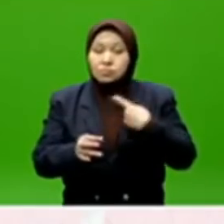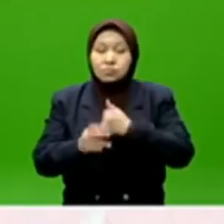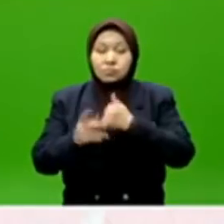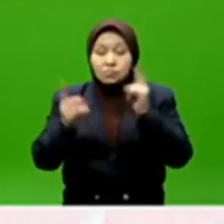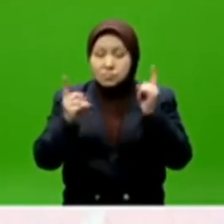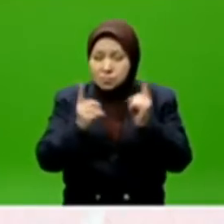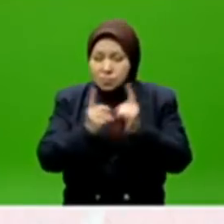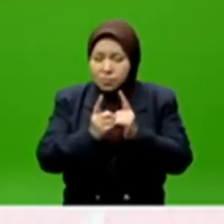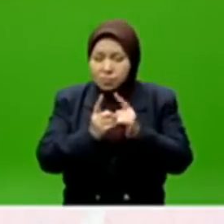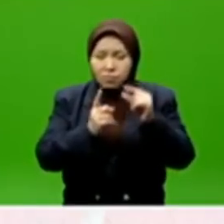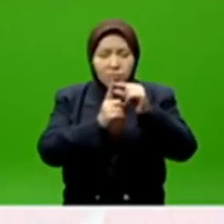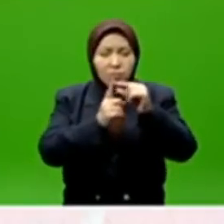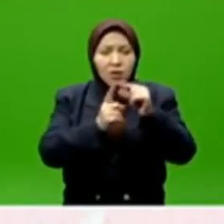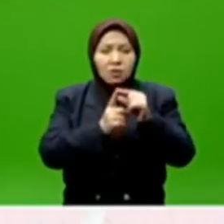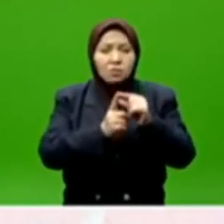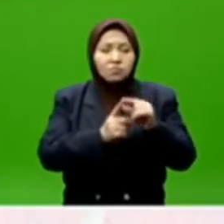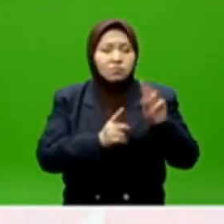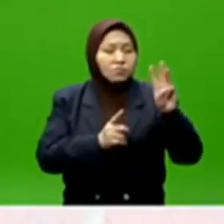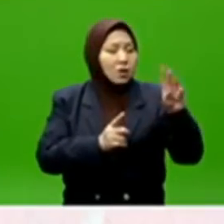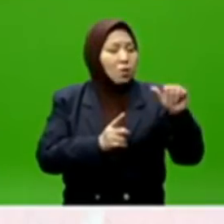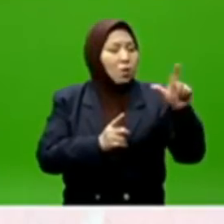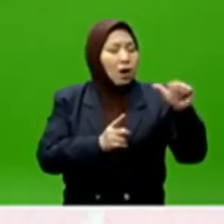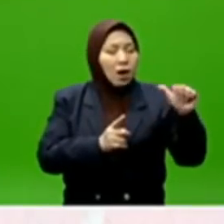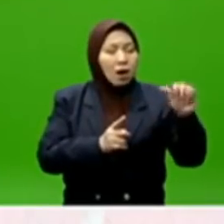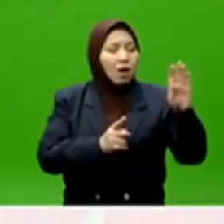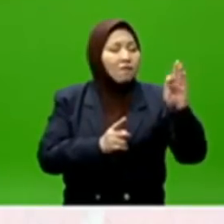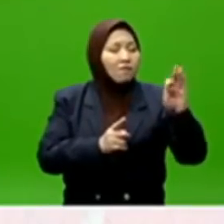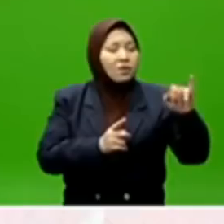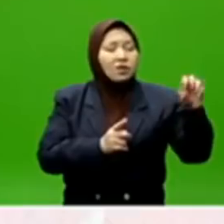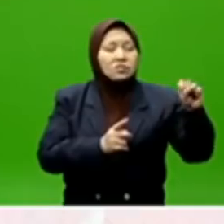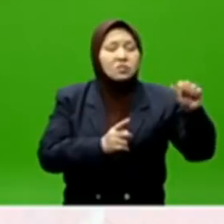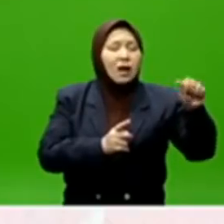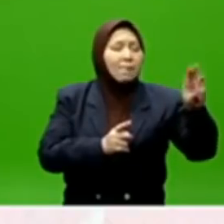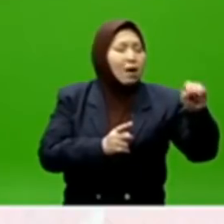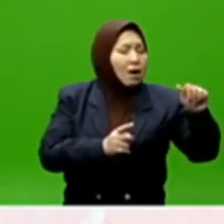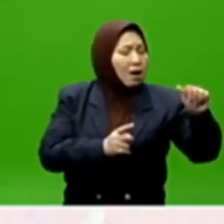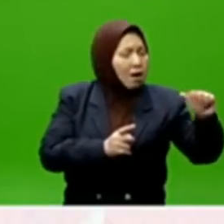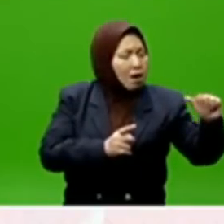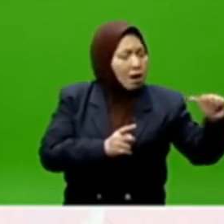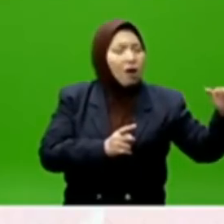jumpa kalimah wala fis sama.